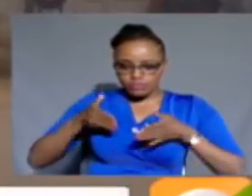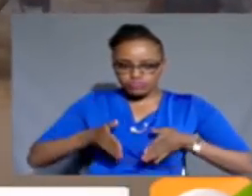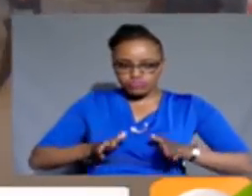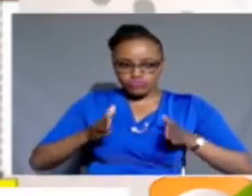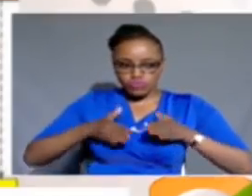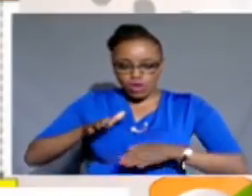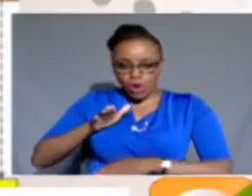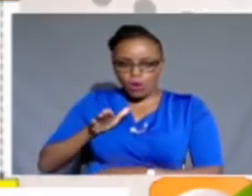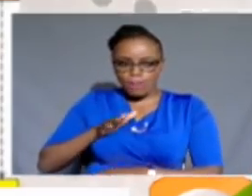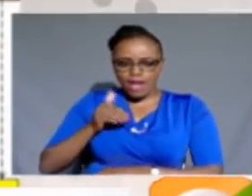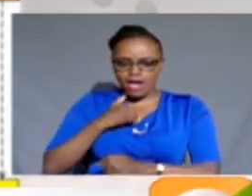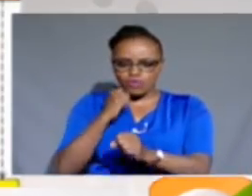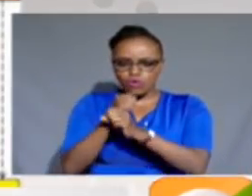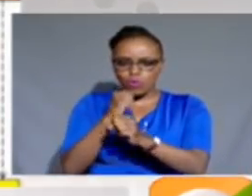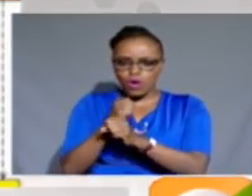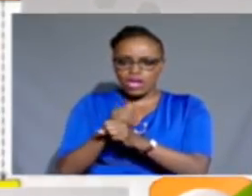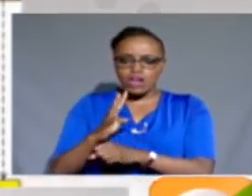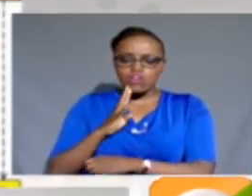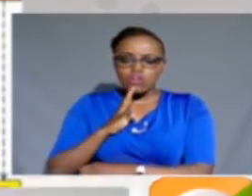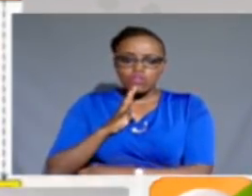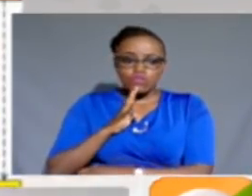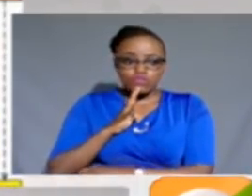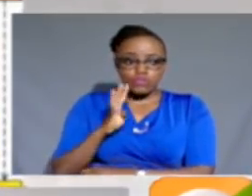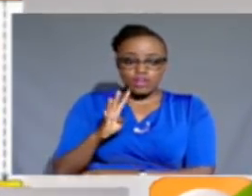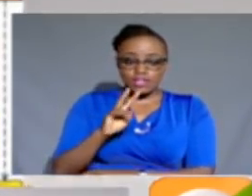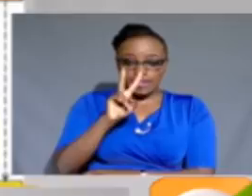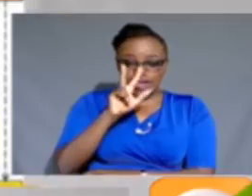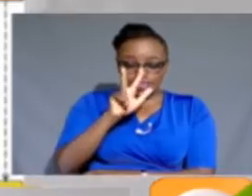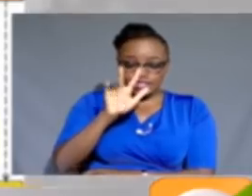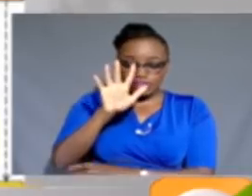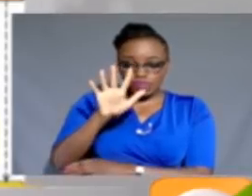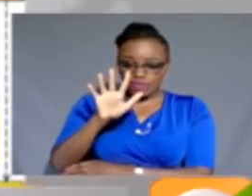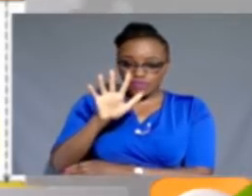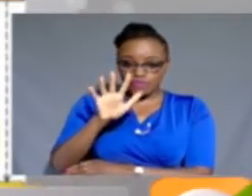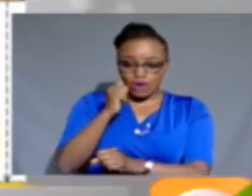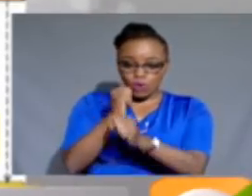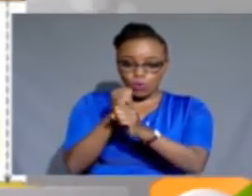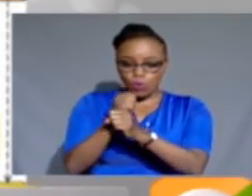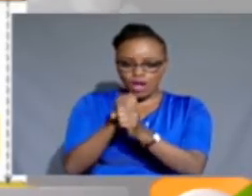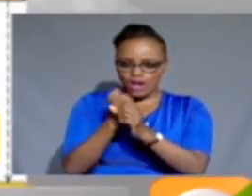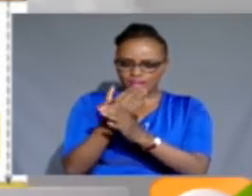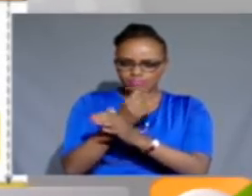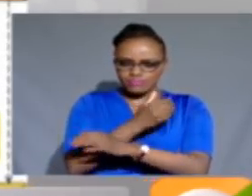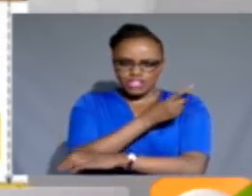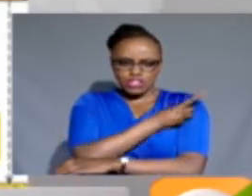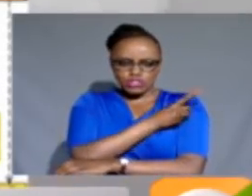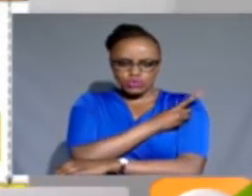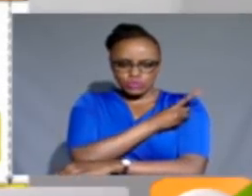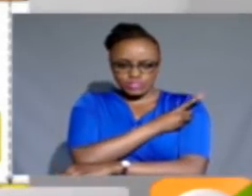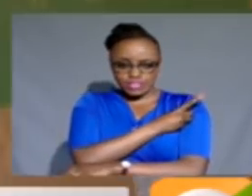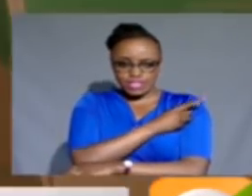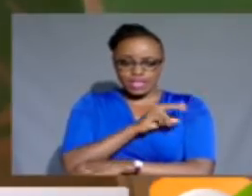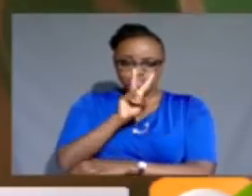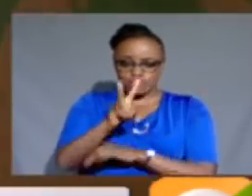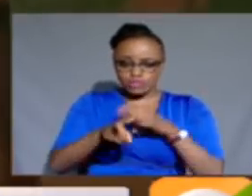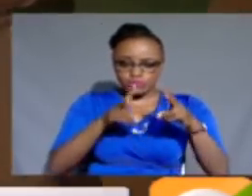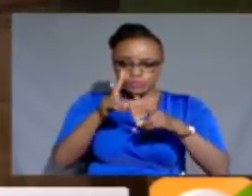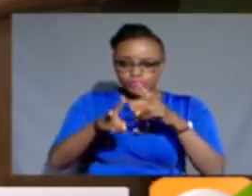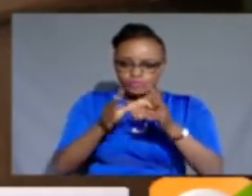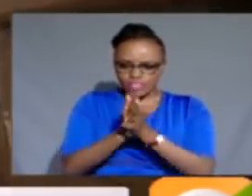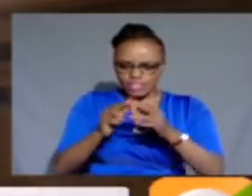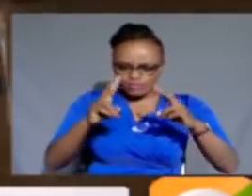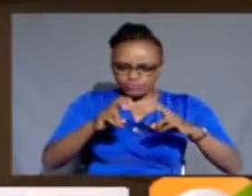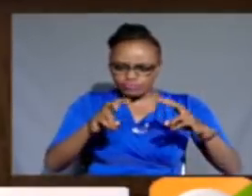mama ina wafanyikazi 435, madaktari wataalamu 22, maafisa wa